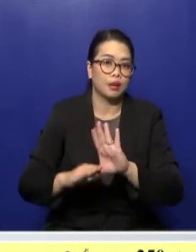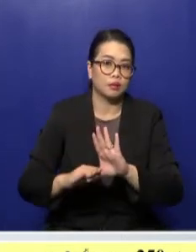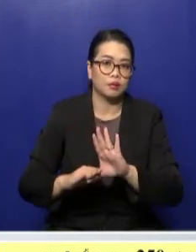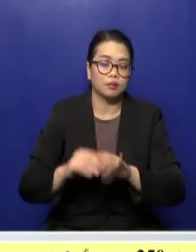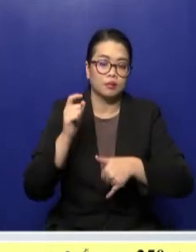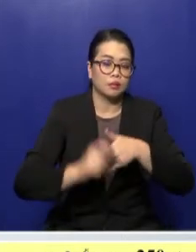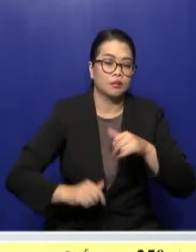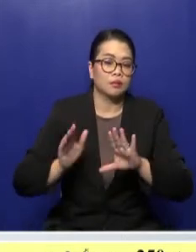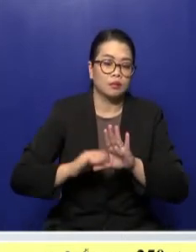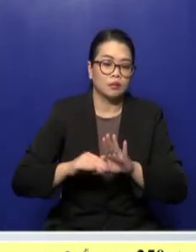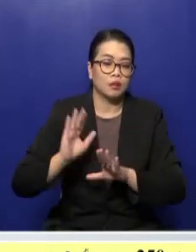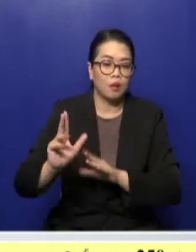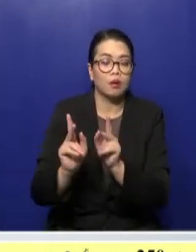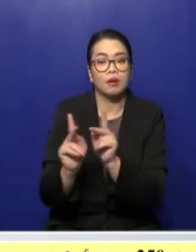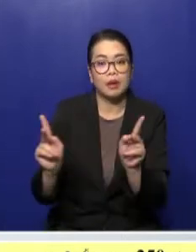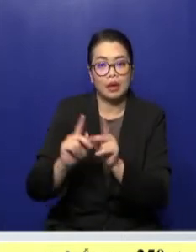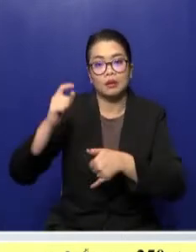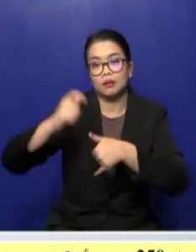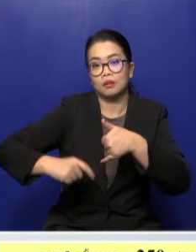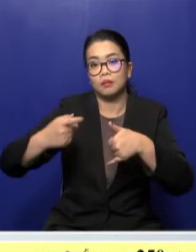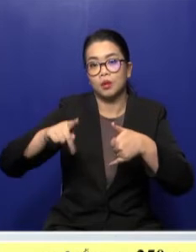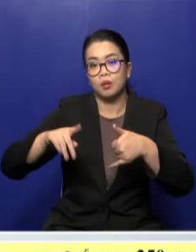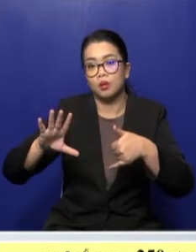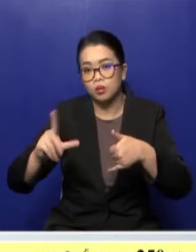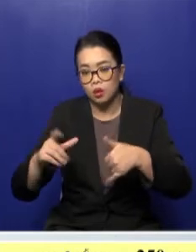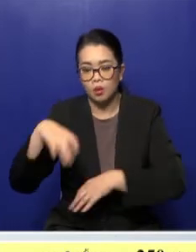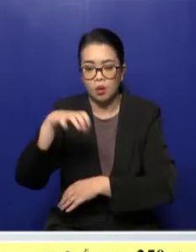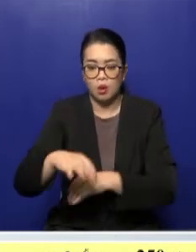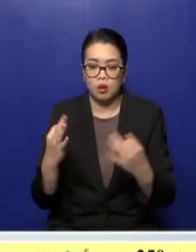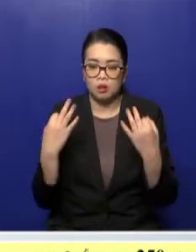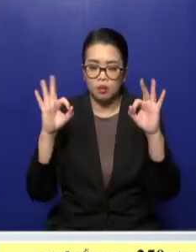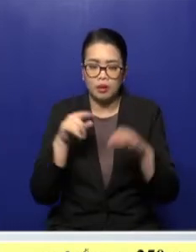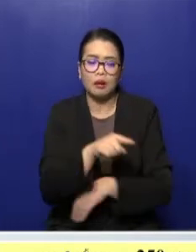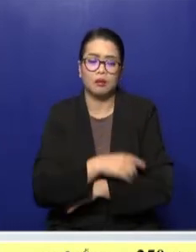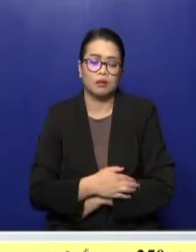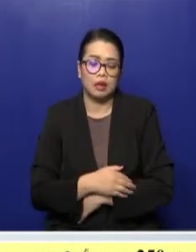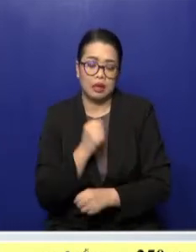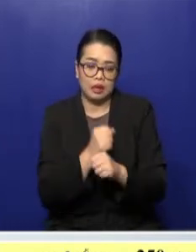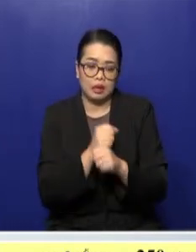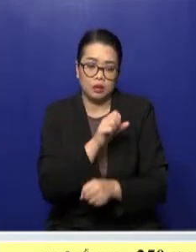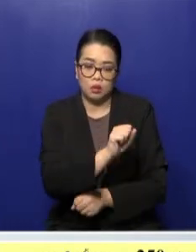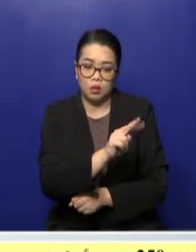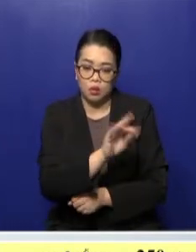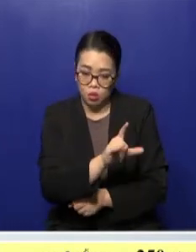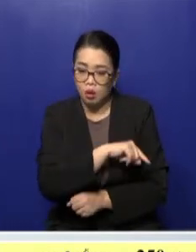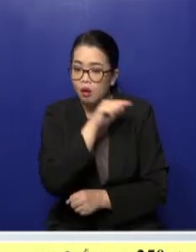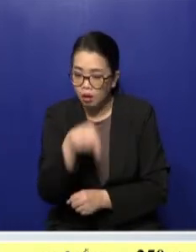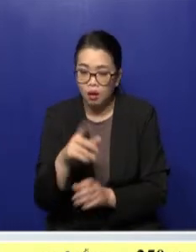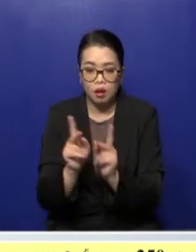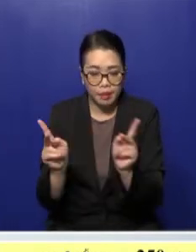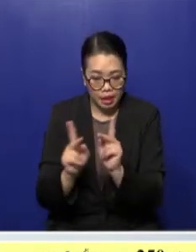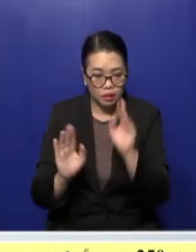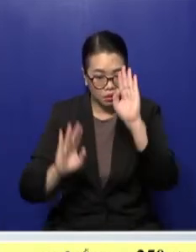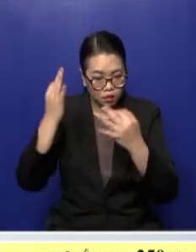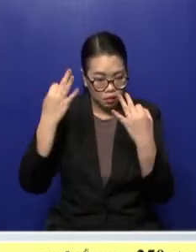ถ้ากรรมการปปชหรือกรรมการองค์กรสัตว์ทั้งหลายว่าเป็นสชแล้วมาเป็นกรรมการในองค์กรศาลได้หรือ